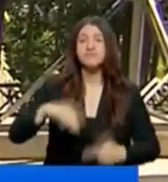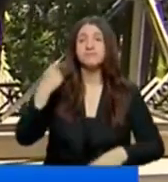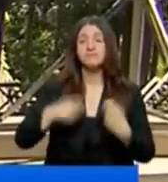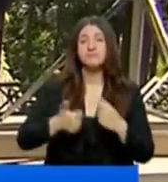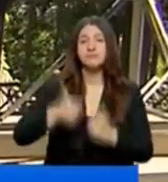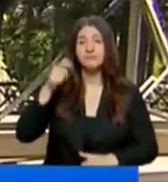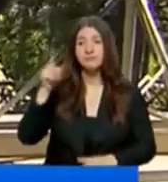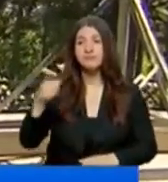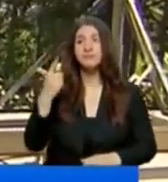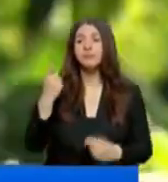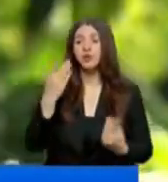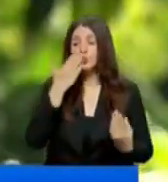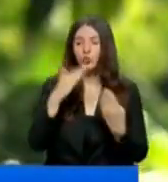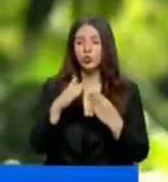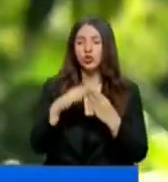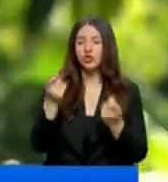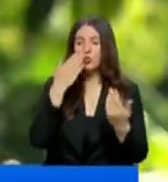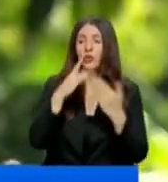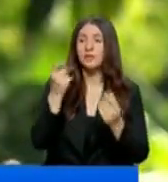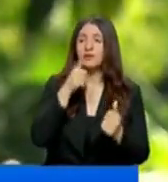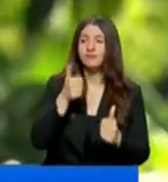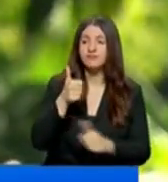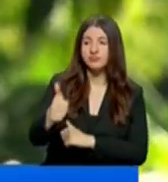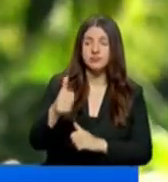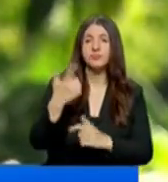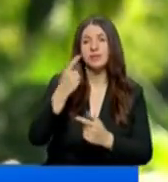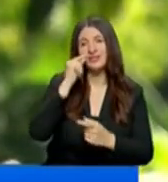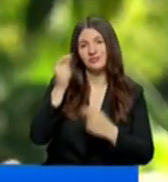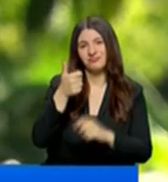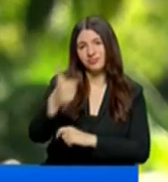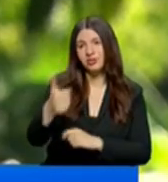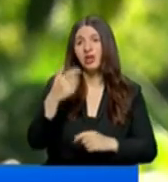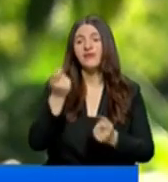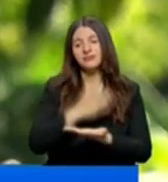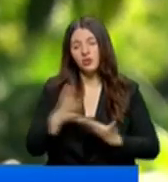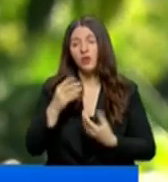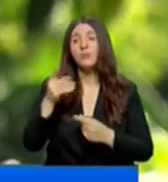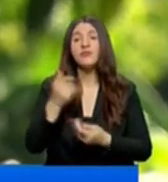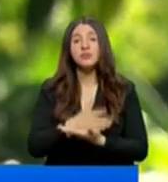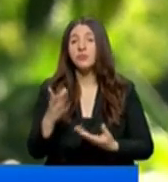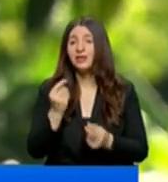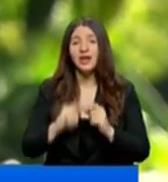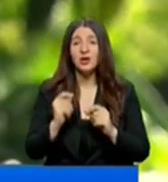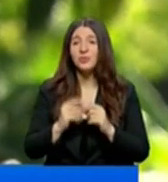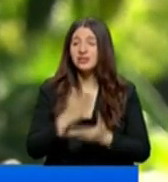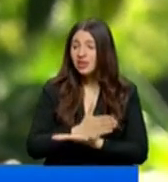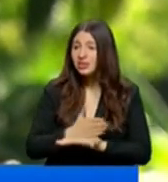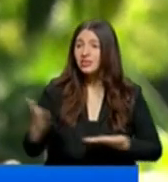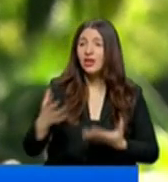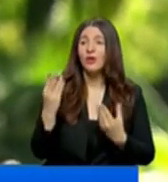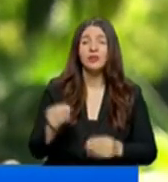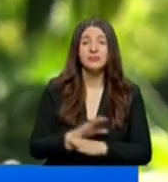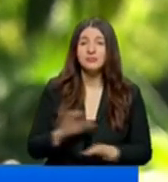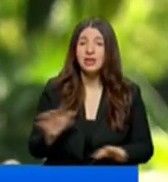Bankası Başkanı'na liyakatli bir adam getireceğiz. Fiyat istikrarını sağlamak için. Fiyat istikrarı sağlanmadan ekonomide istikrarı